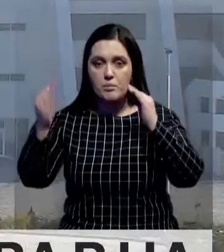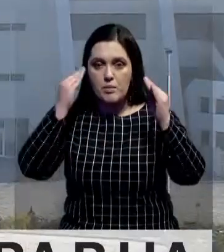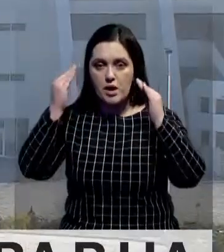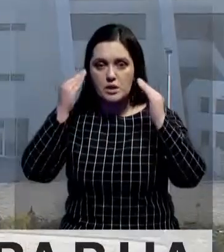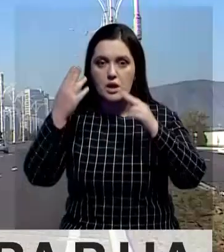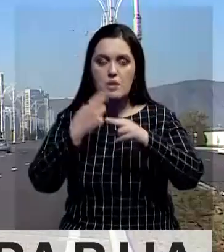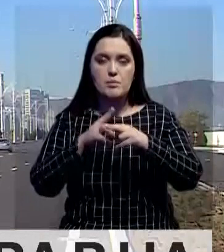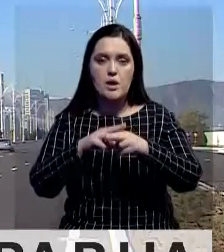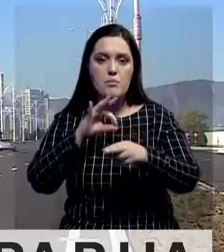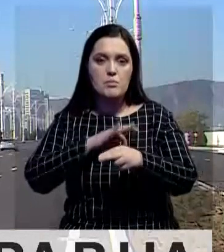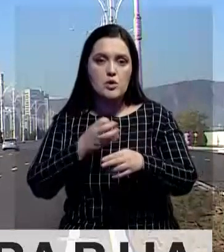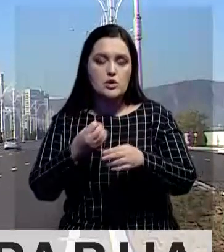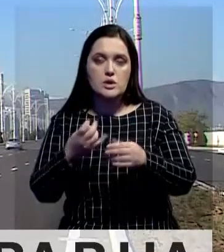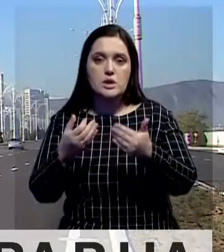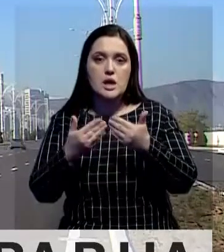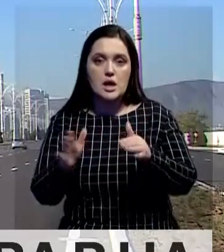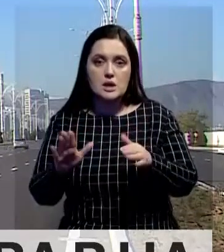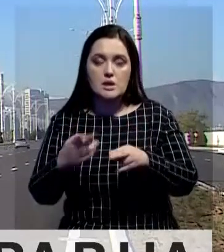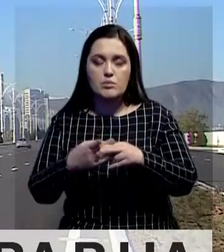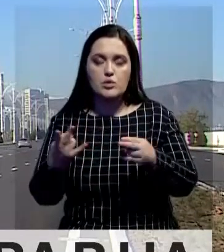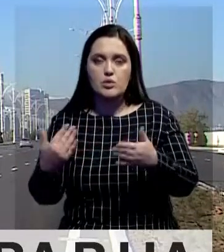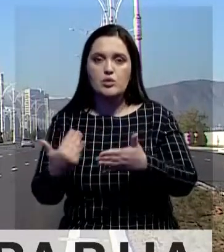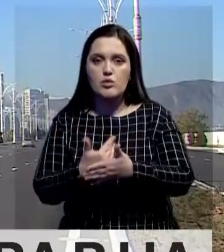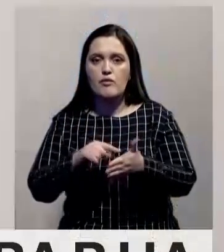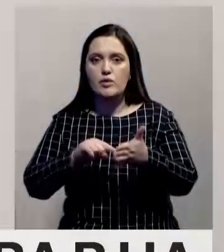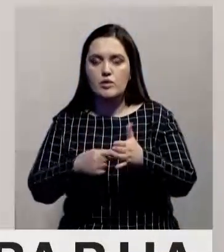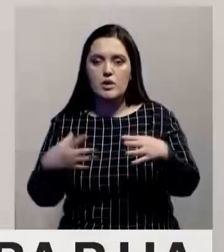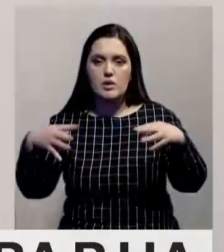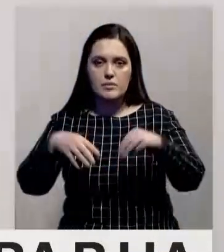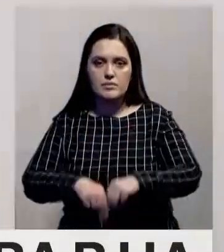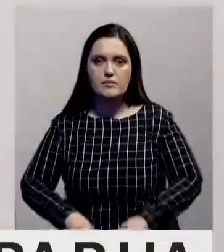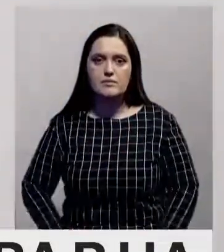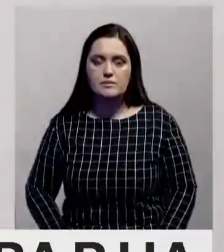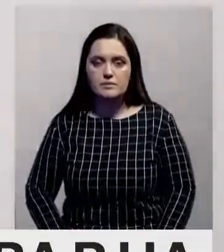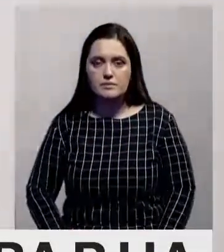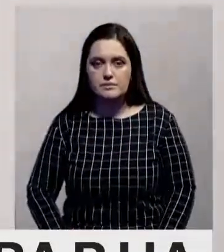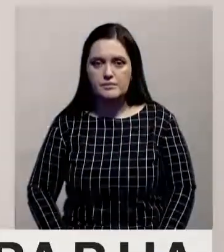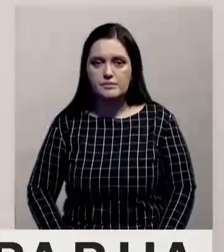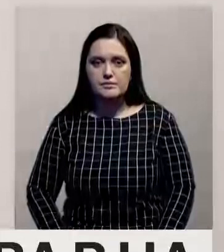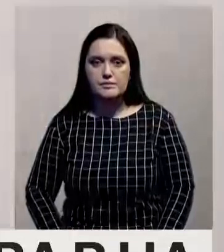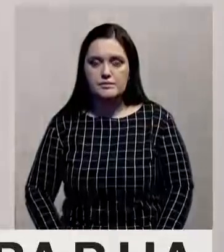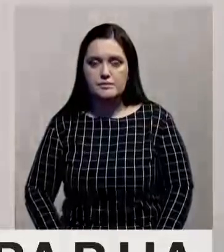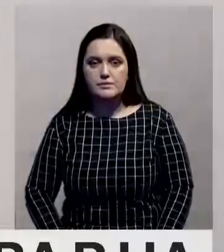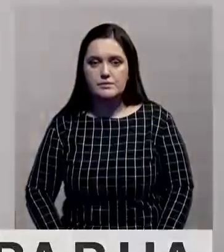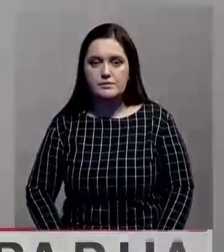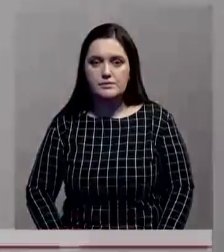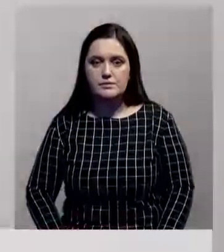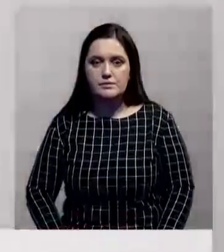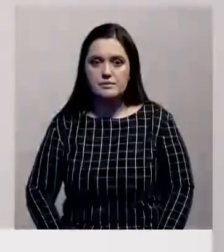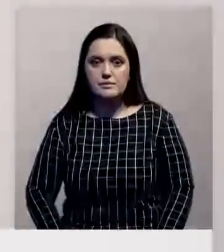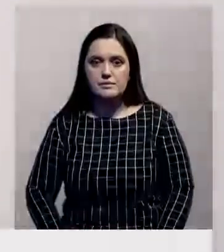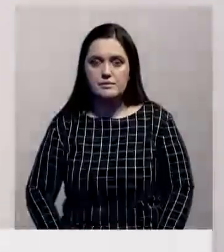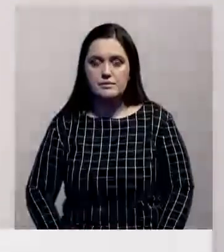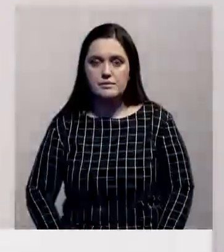потенциал еще не раскрыт. Нужно искать новые точки кооперации. Во внешнем мире происходит геополитическая борьба. Там идут санкции, там